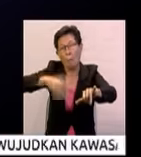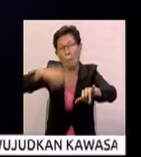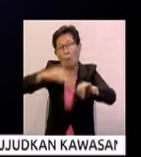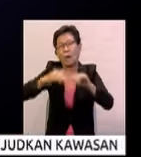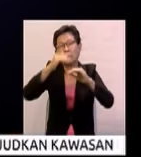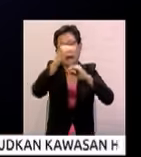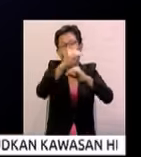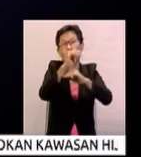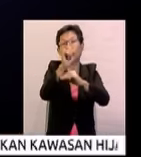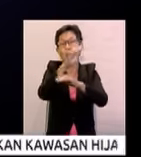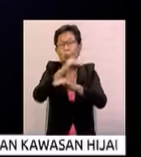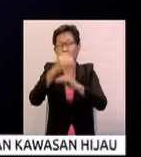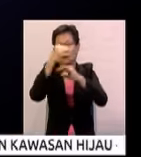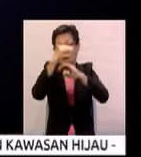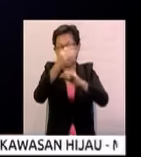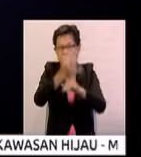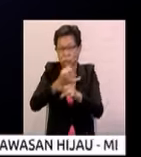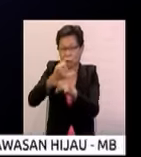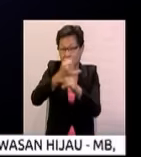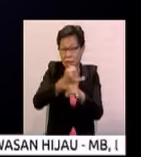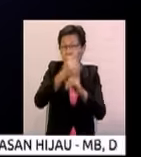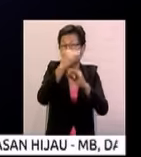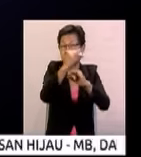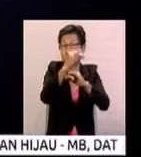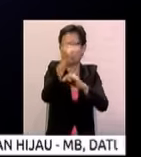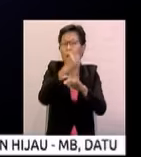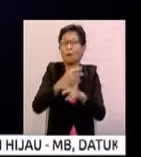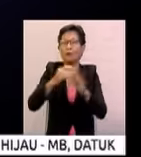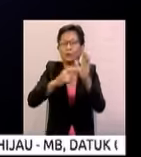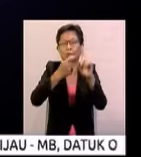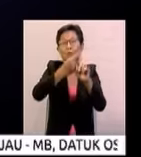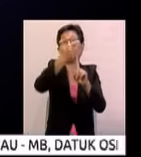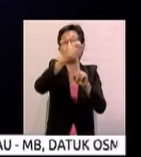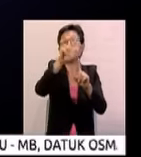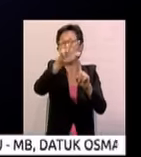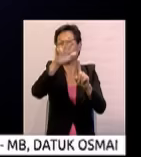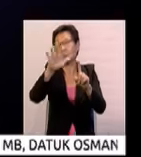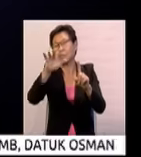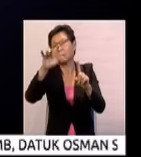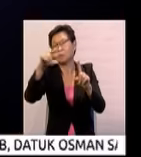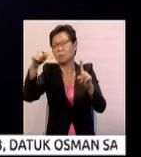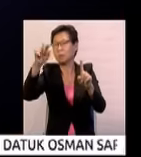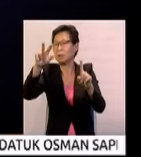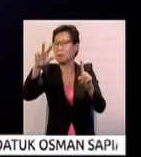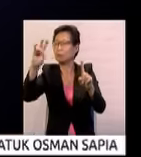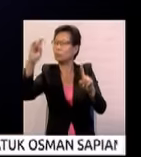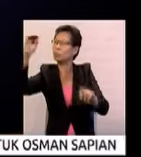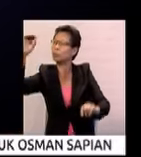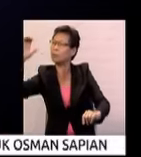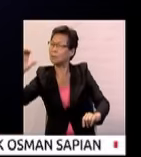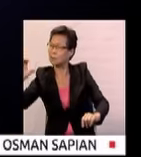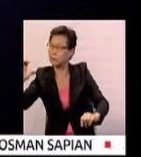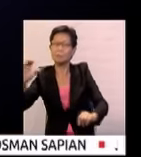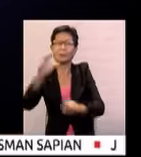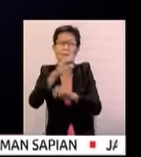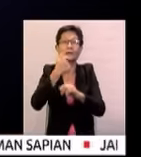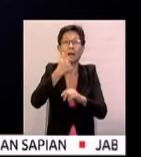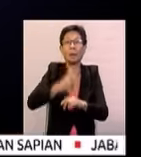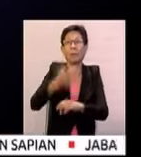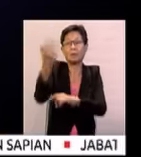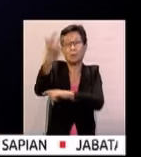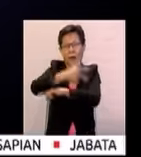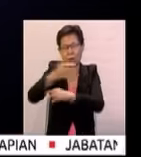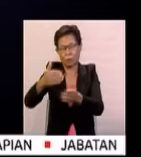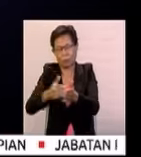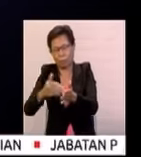tahap 1, iaitu tahap berjaga-jaga, di mana suhu maksima adalah di antara 35 sehingga 37 darjah Celsius selama